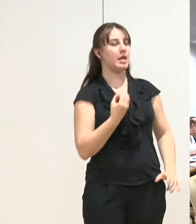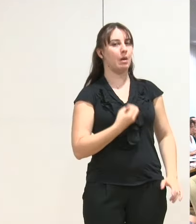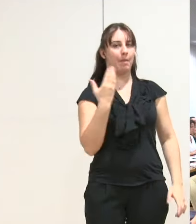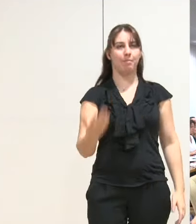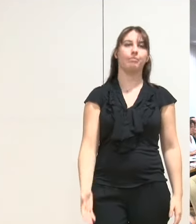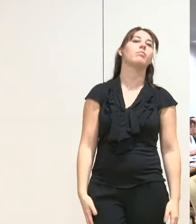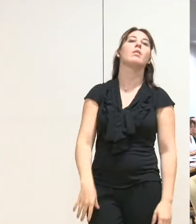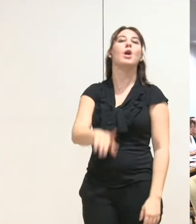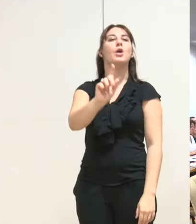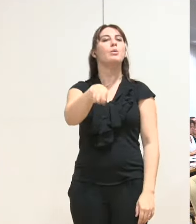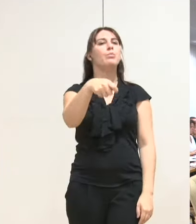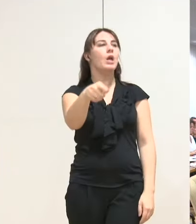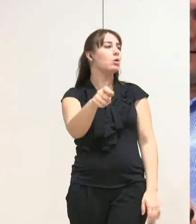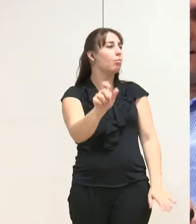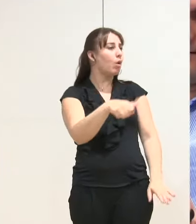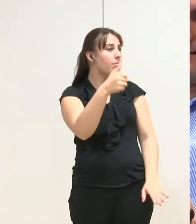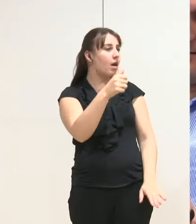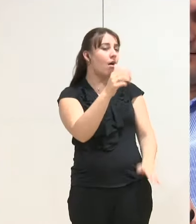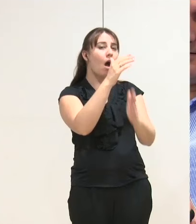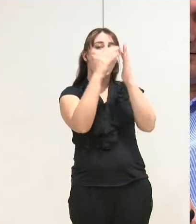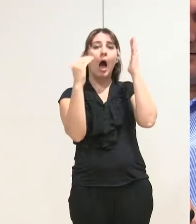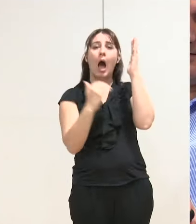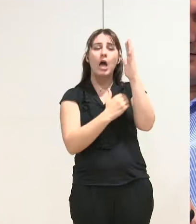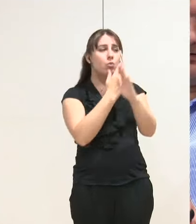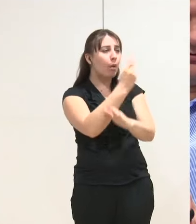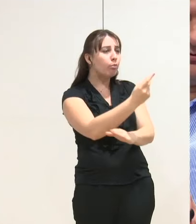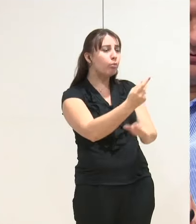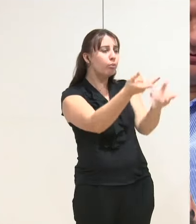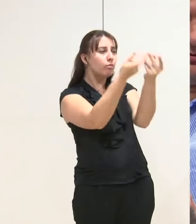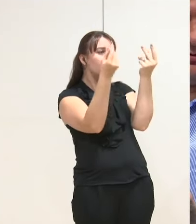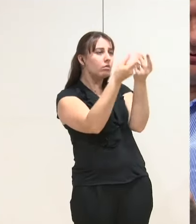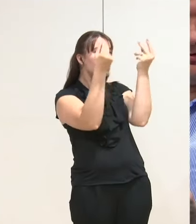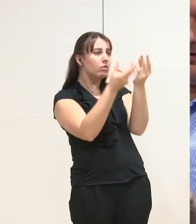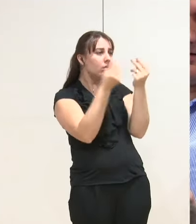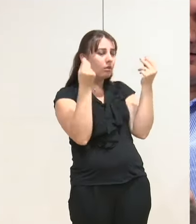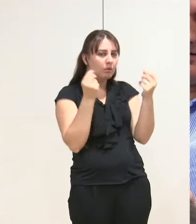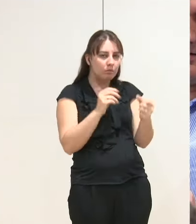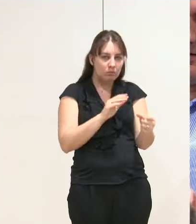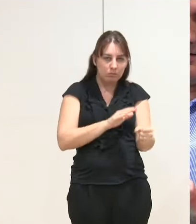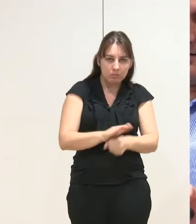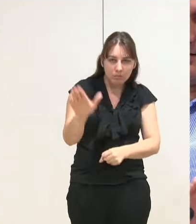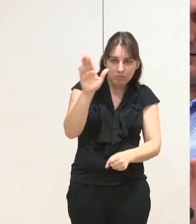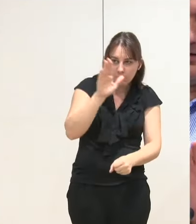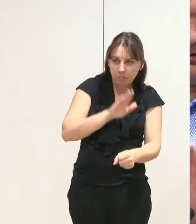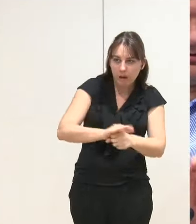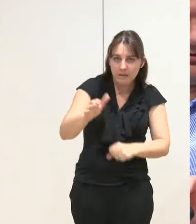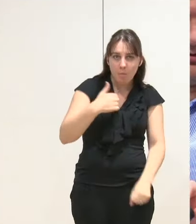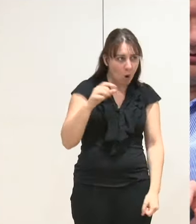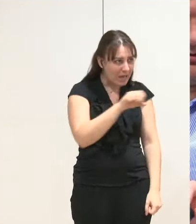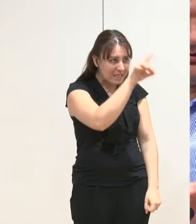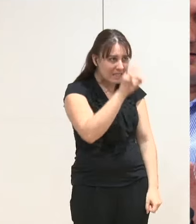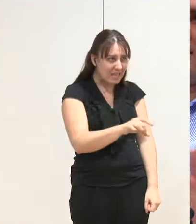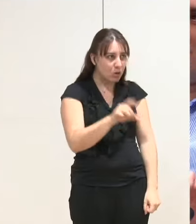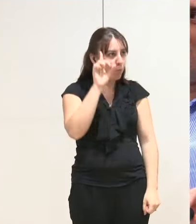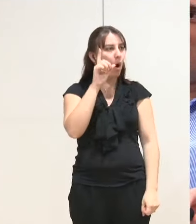je trouvais la réponse de votre adjoint tout à fait insuffisante sur question car sur celle de